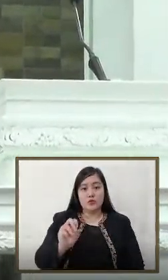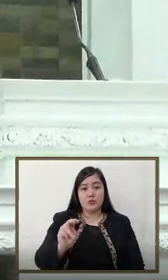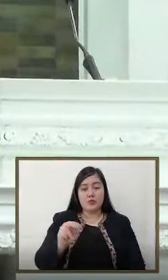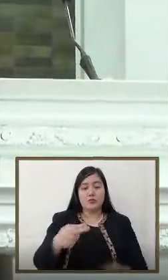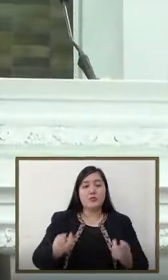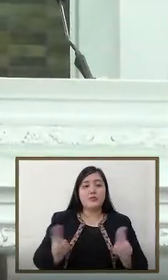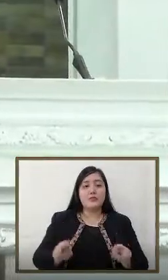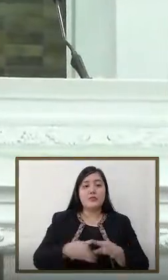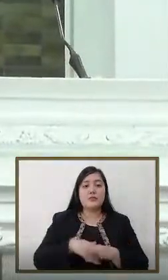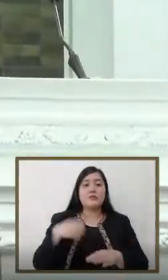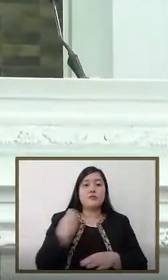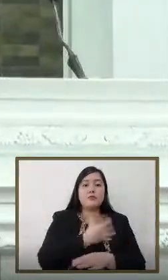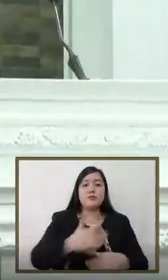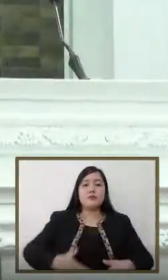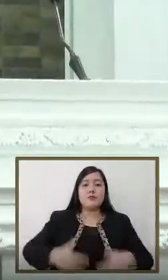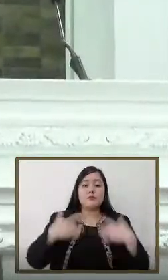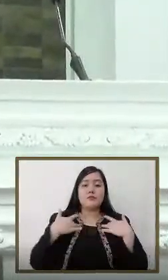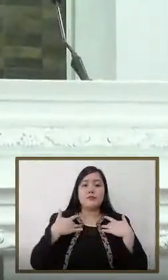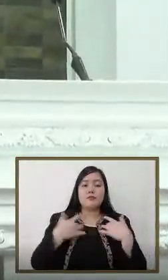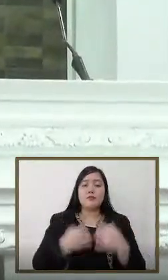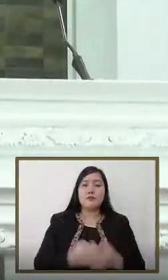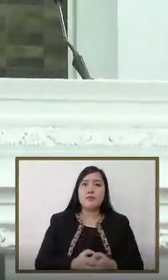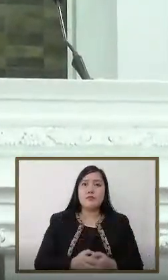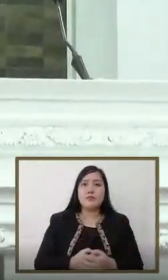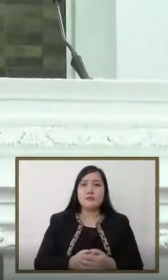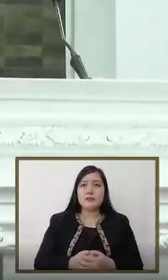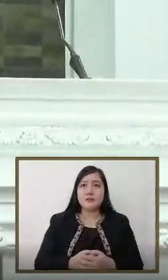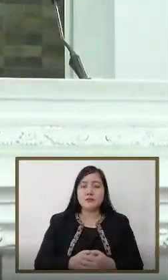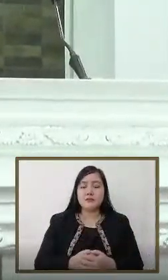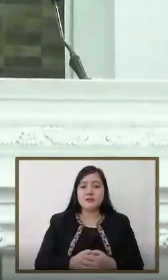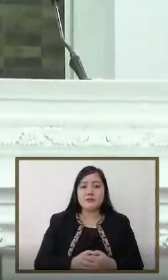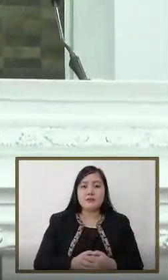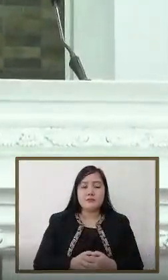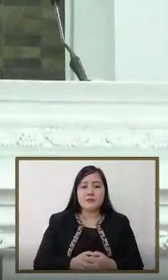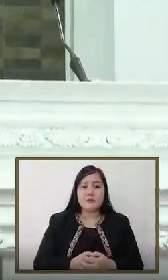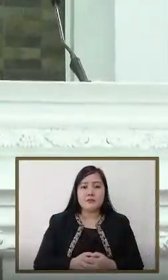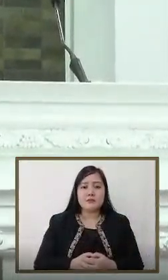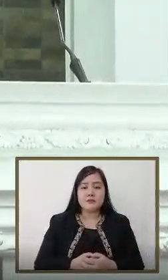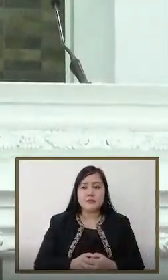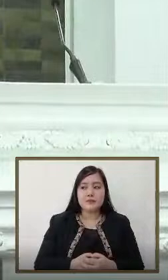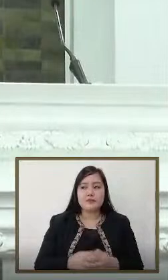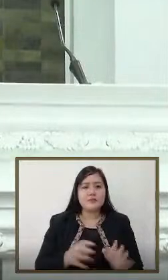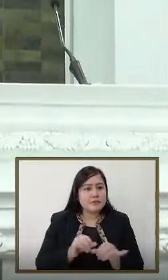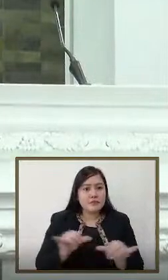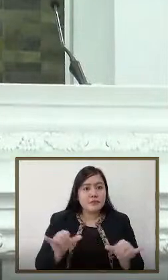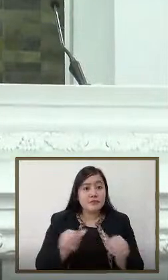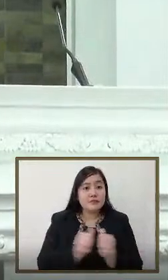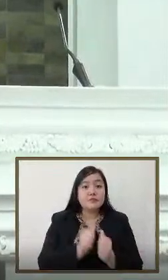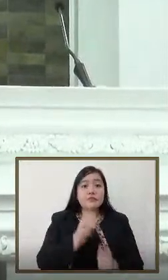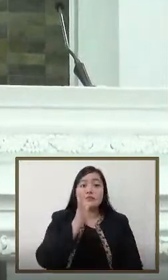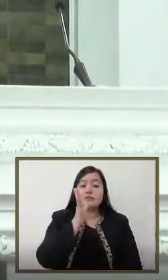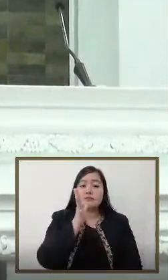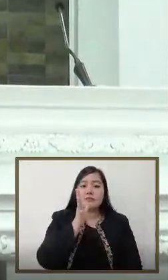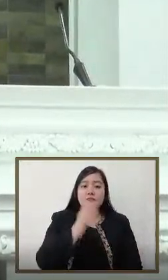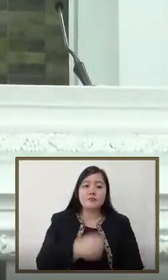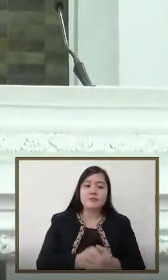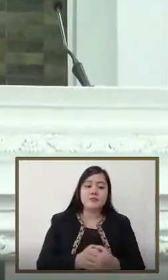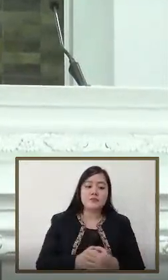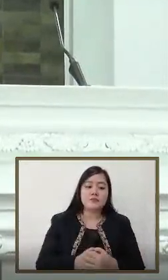How about the partners, mga partner natin? How about the mga kananayan din po natin? Kapatid, sabi